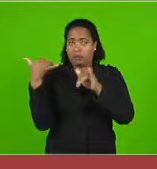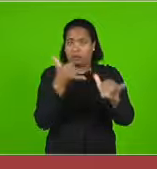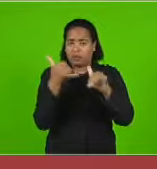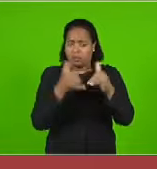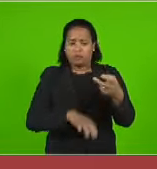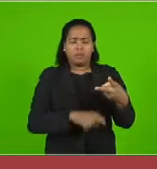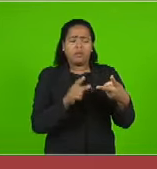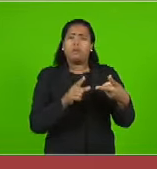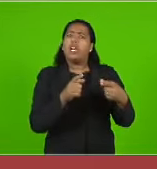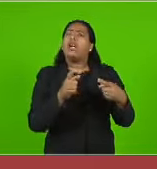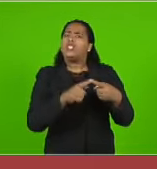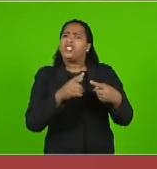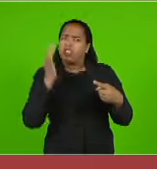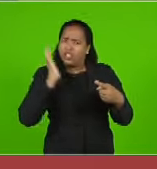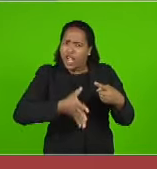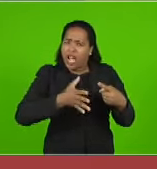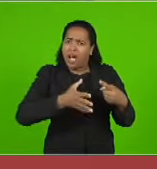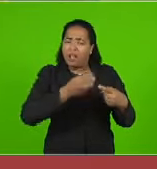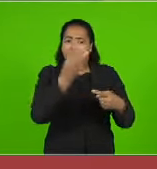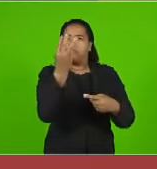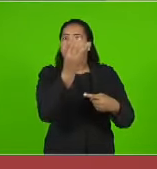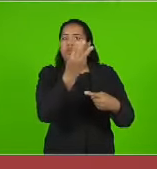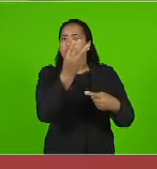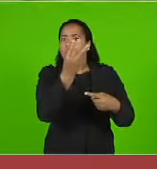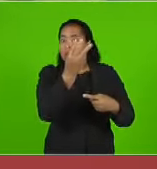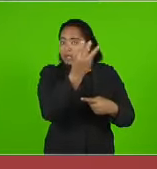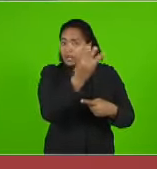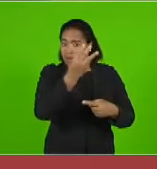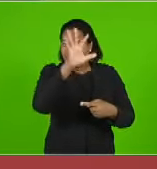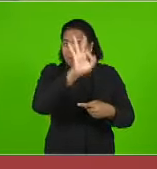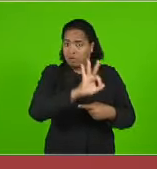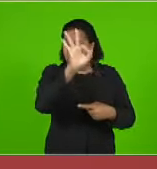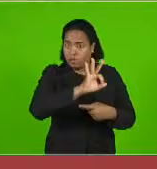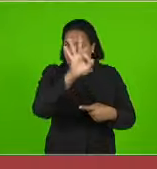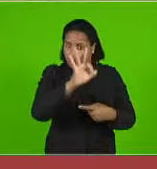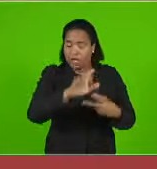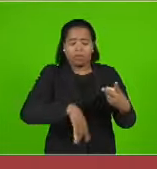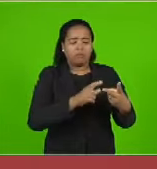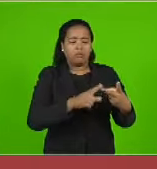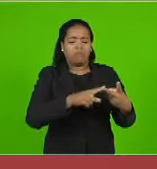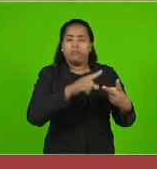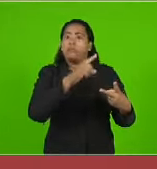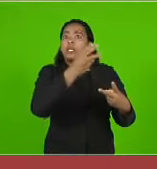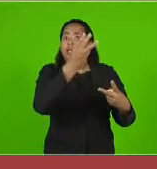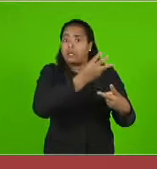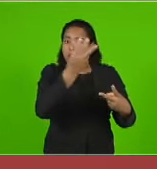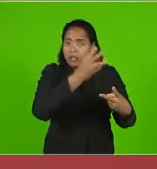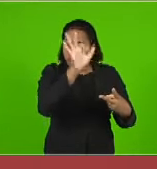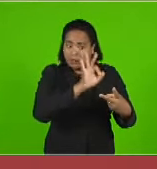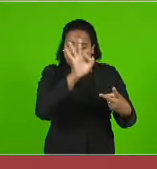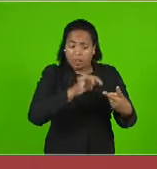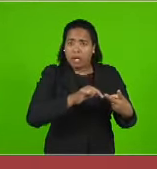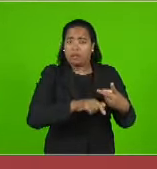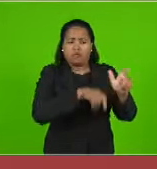вопрос всем участвующим. Эта труба уже протрубила. Третья часть зелени уже была сожжена, да или